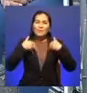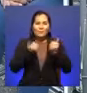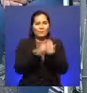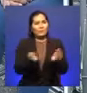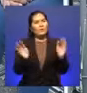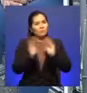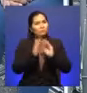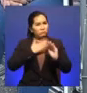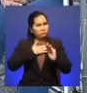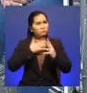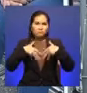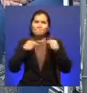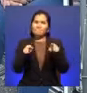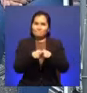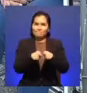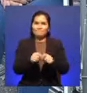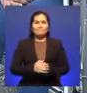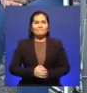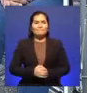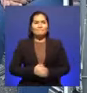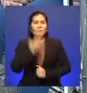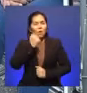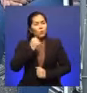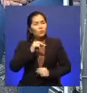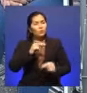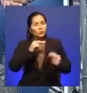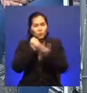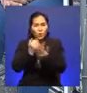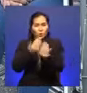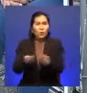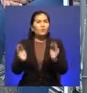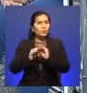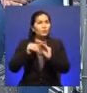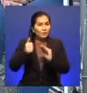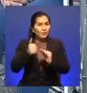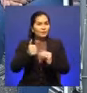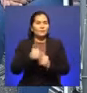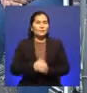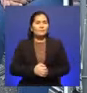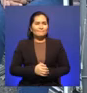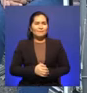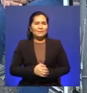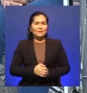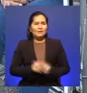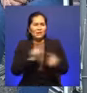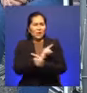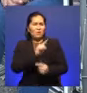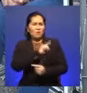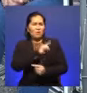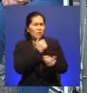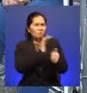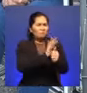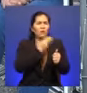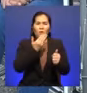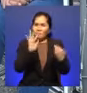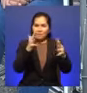ก็มีความสุขขึ้นมากนะครับสามารถเนี่ยช่วยเหลือครอบครัวให้มีรายได้ไม่เป็นภาระของสังคมอีกต่อไป ก็อย